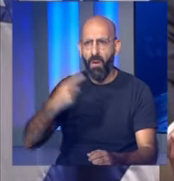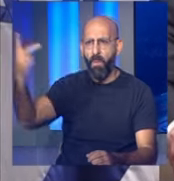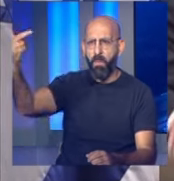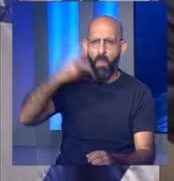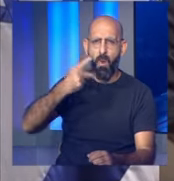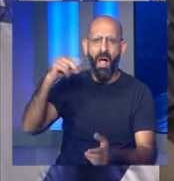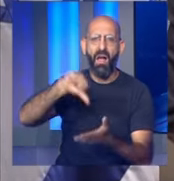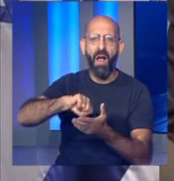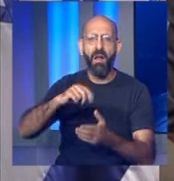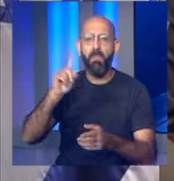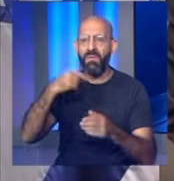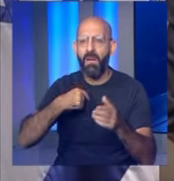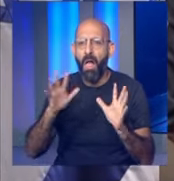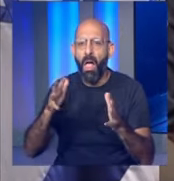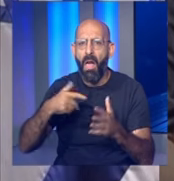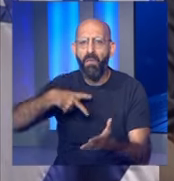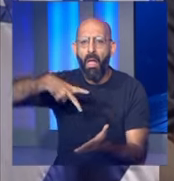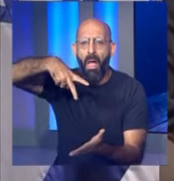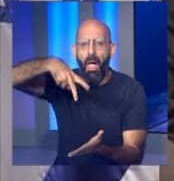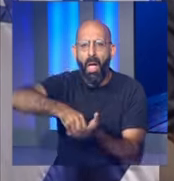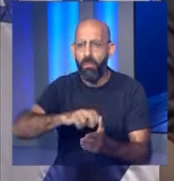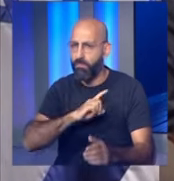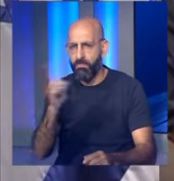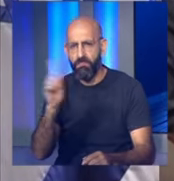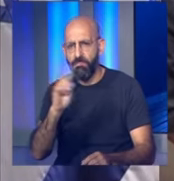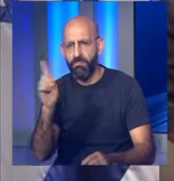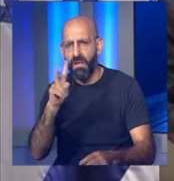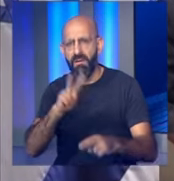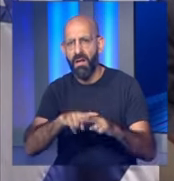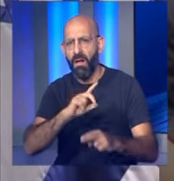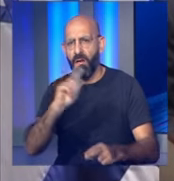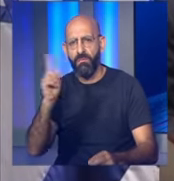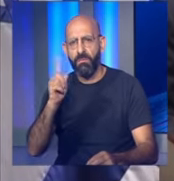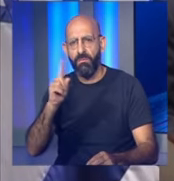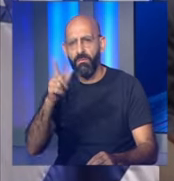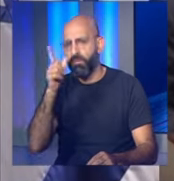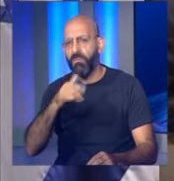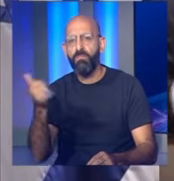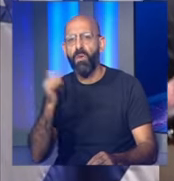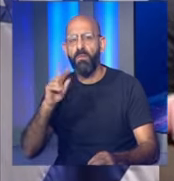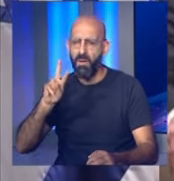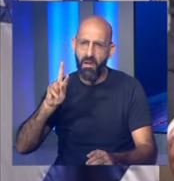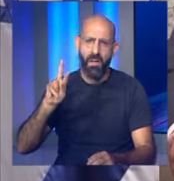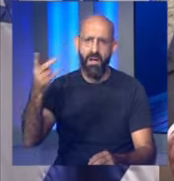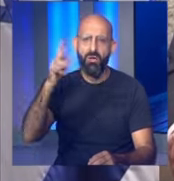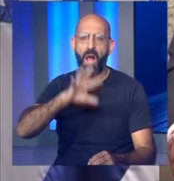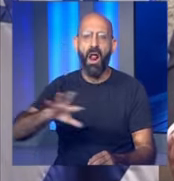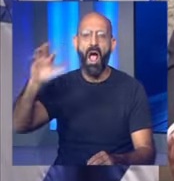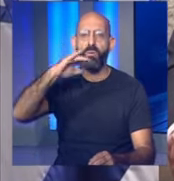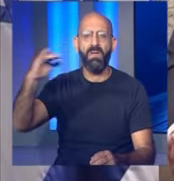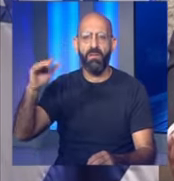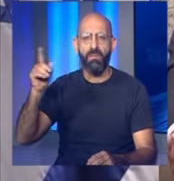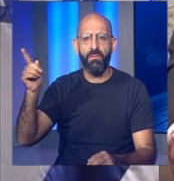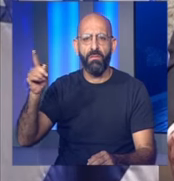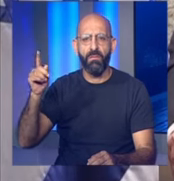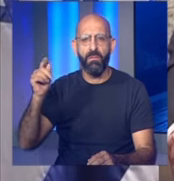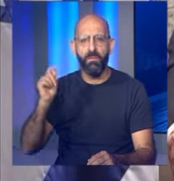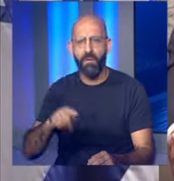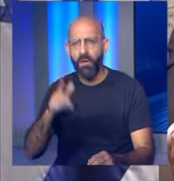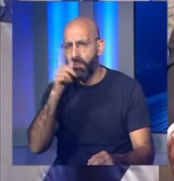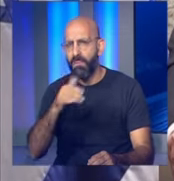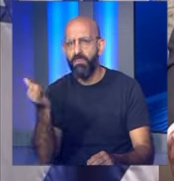من التحول إلى دولة نووية كما قال. وأضاف: تعرضنا لضربة قاسية لكننا لم نركع ورددنا